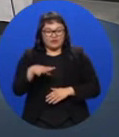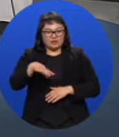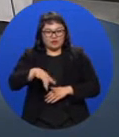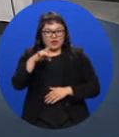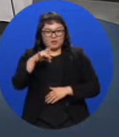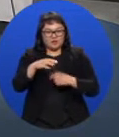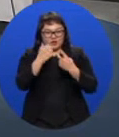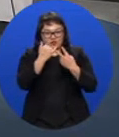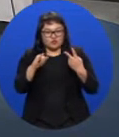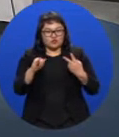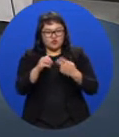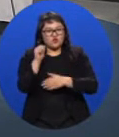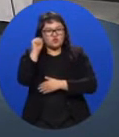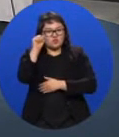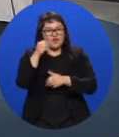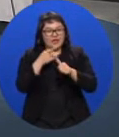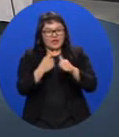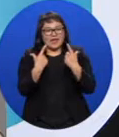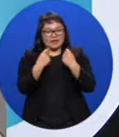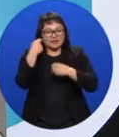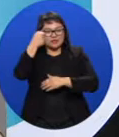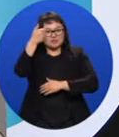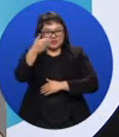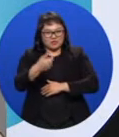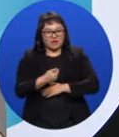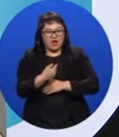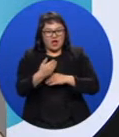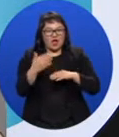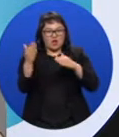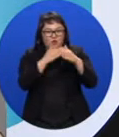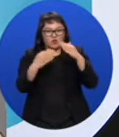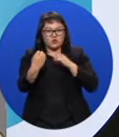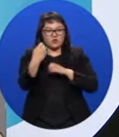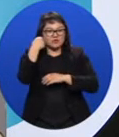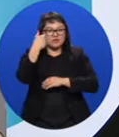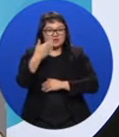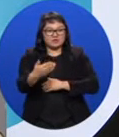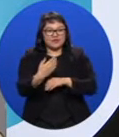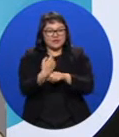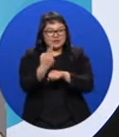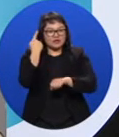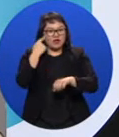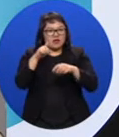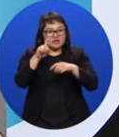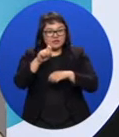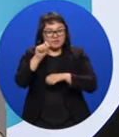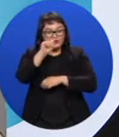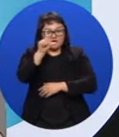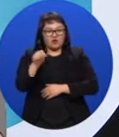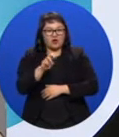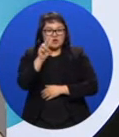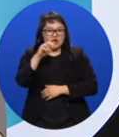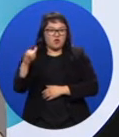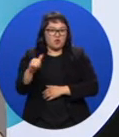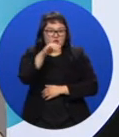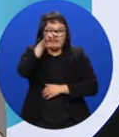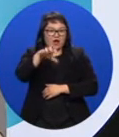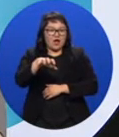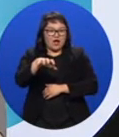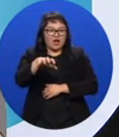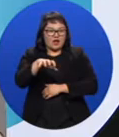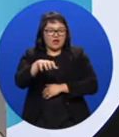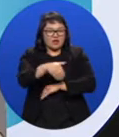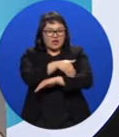후보께 같은 질문을 드리고 답변을 듣는 공통 질문입니다. 지난해 11월 성산업 지역이 제2공항 예정지로